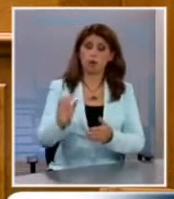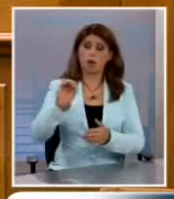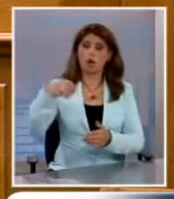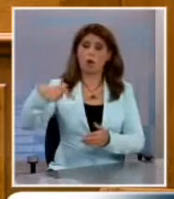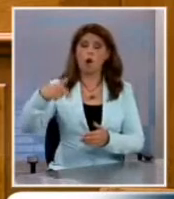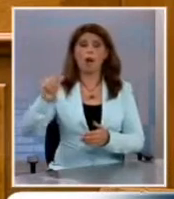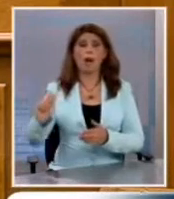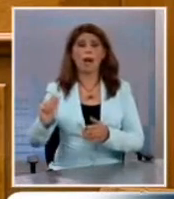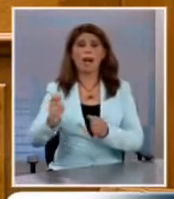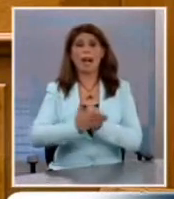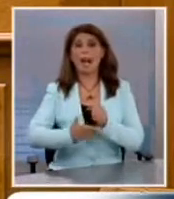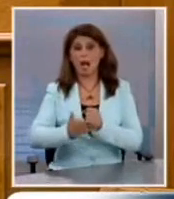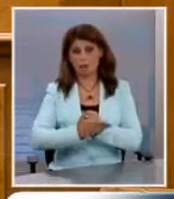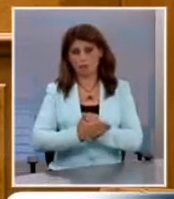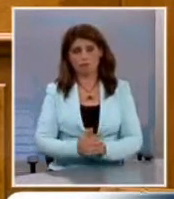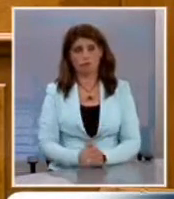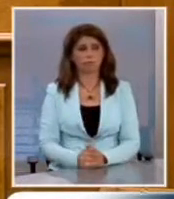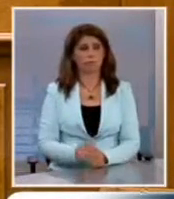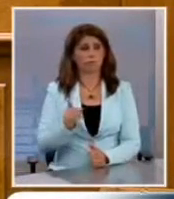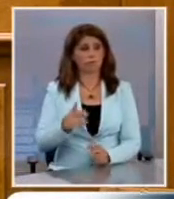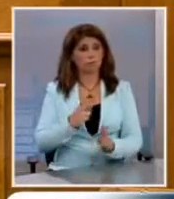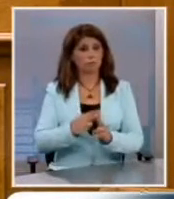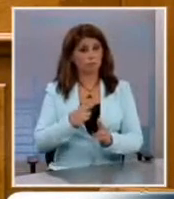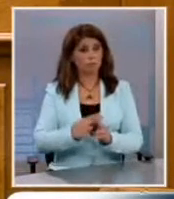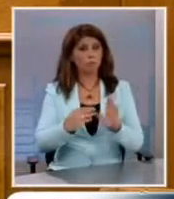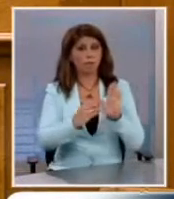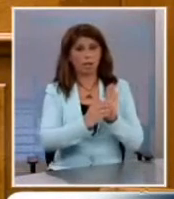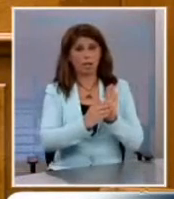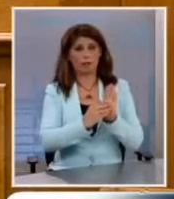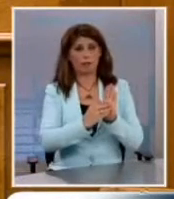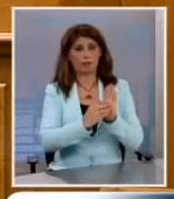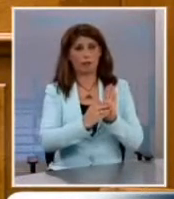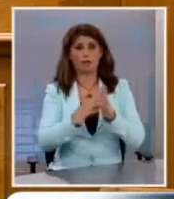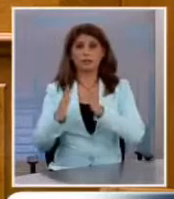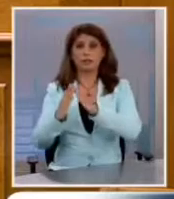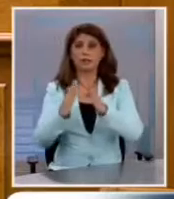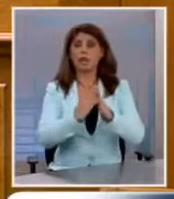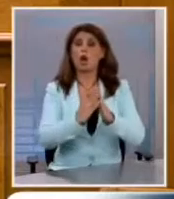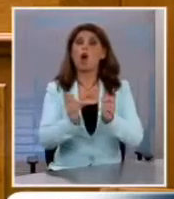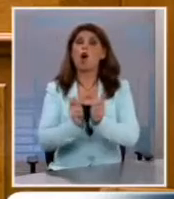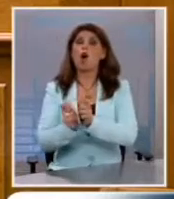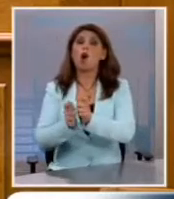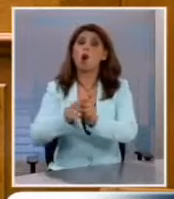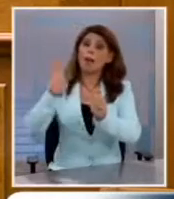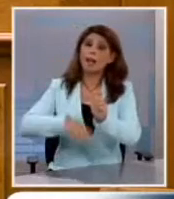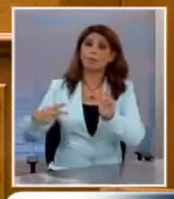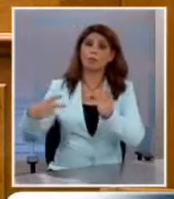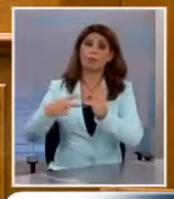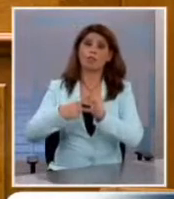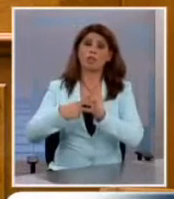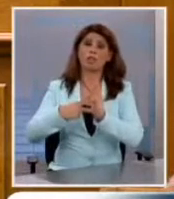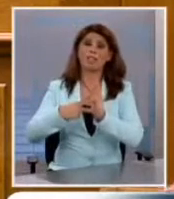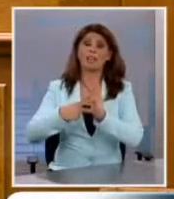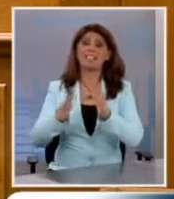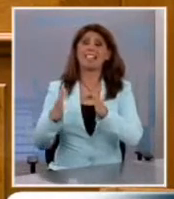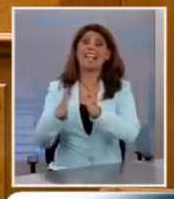εδώ, είναι το επίμαχο άρθρο για τους κατοίκους, για τα χωριά με κατοίκους κάτω των 2.000 ευρώ. Άρθρο